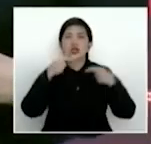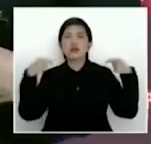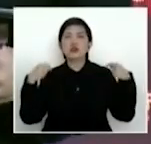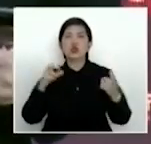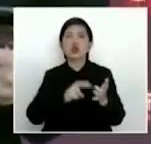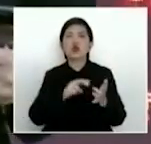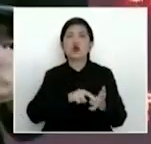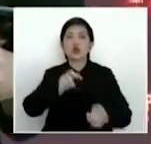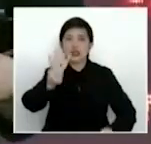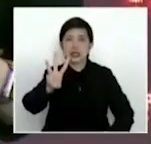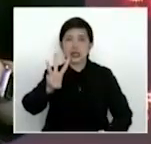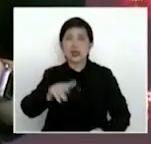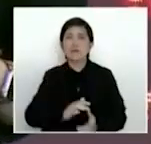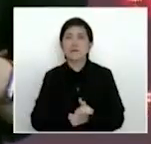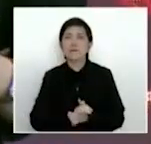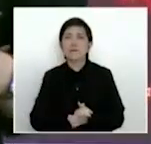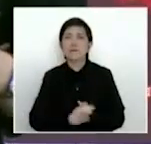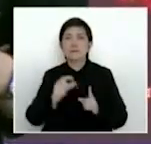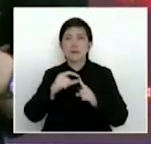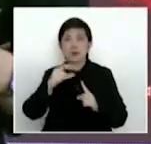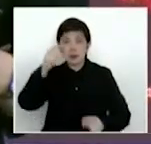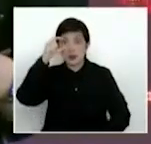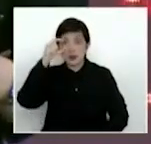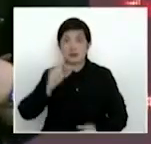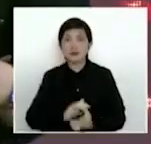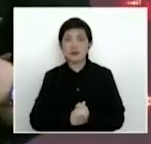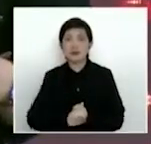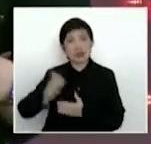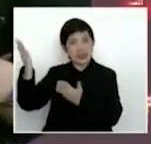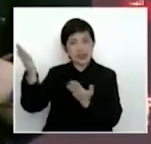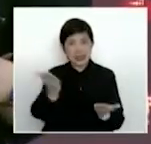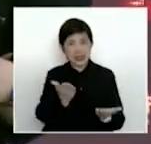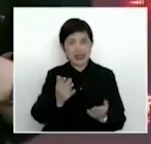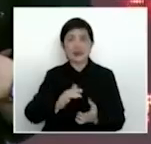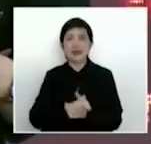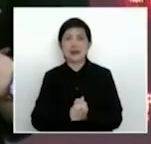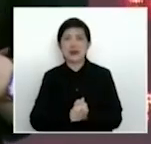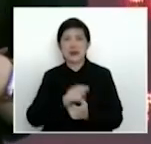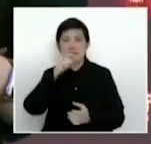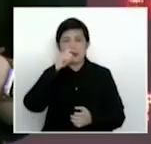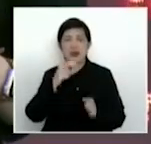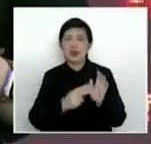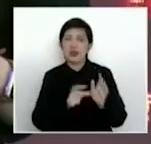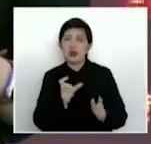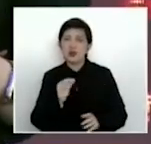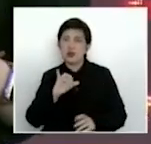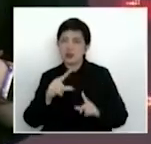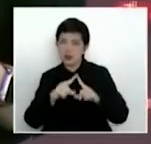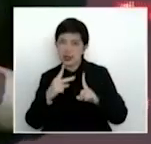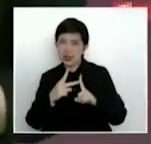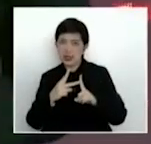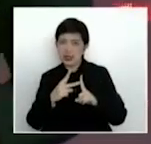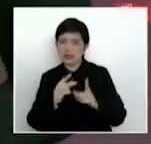nomor urut 3 Bapak Pramono Anung untuk itu kami persilakan panelis Prof Dr nurliah Nurdin esos